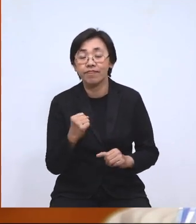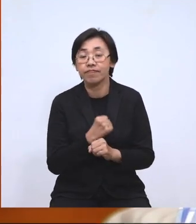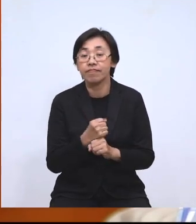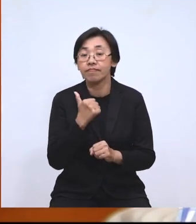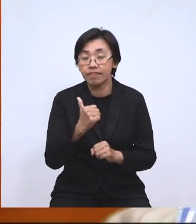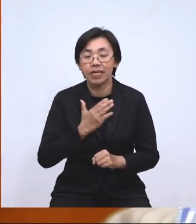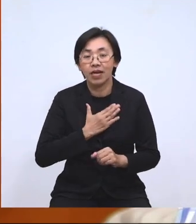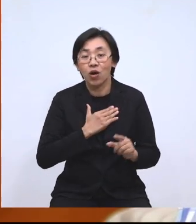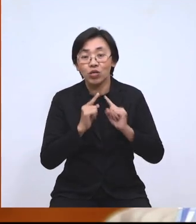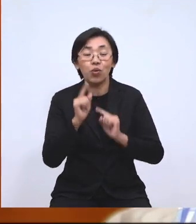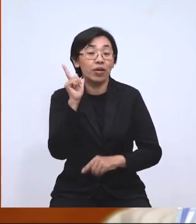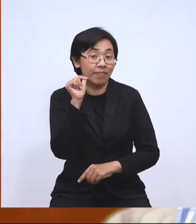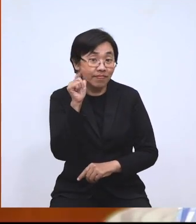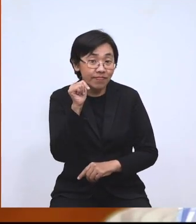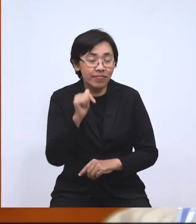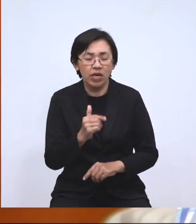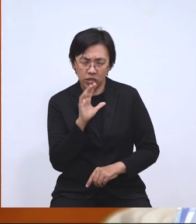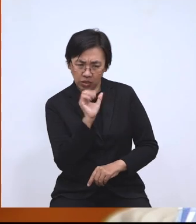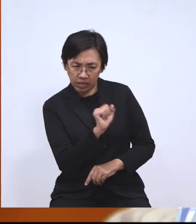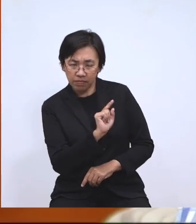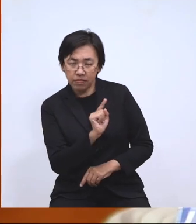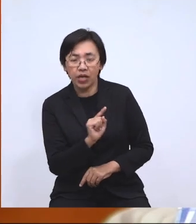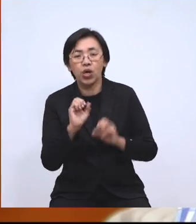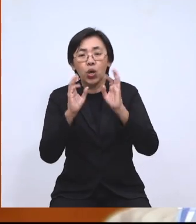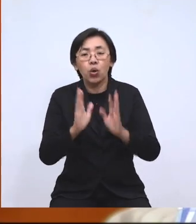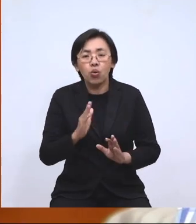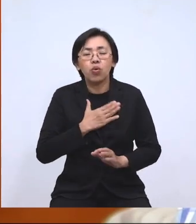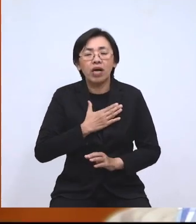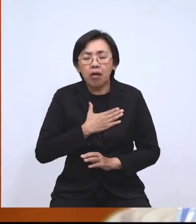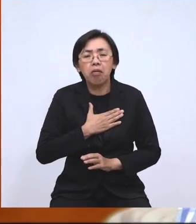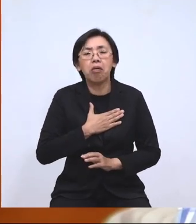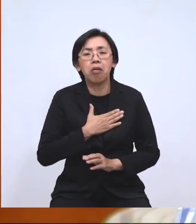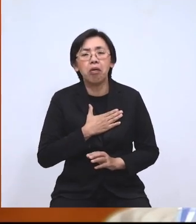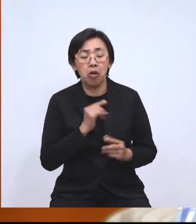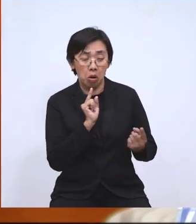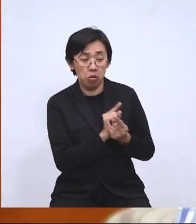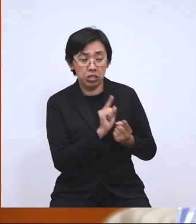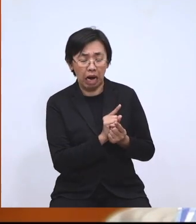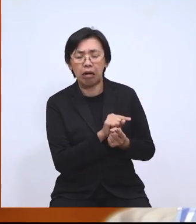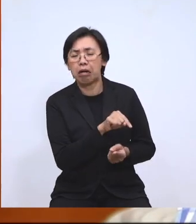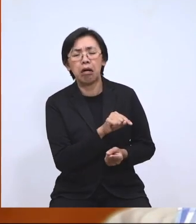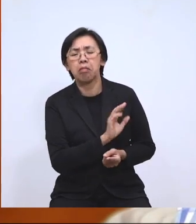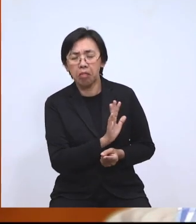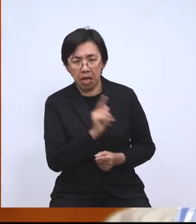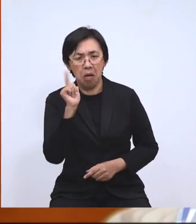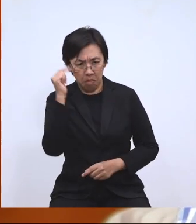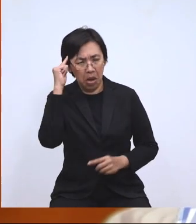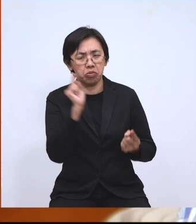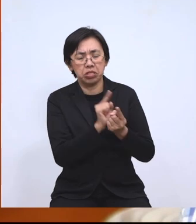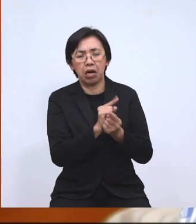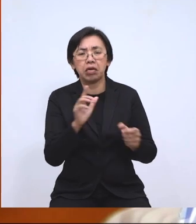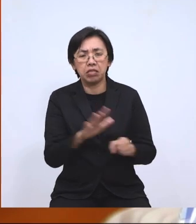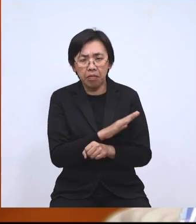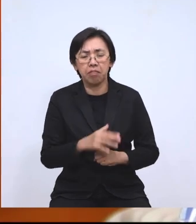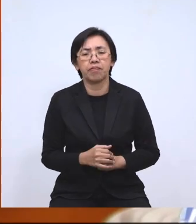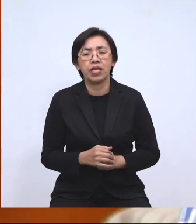ยที่เราอะค่ะก็ต้องจะคุยกับคุณแม่ว่าจะสังเกตเห็นว่าครูเองครูก็ไม่ได้หนึ่งครูไม่ได้รู้จักมอสเท่าแม่แต่ครูรู้วิธีการฝึกแค่นี้เราสองคน